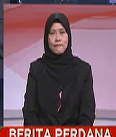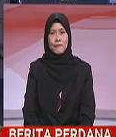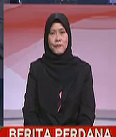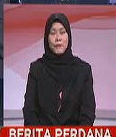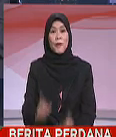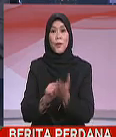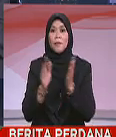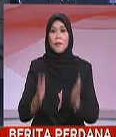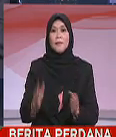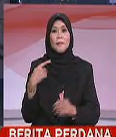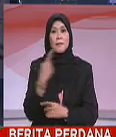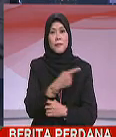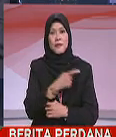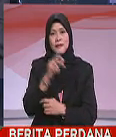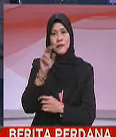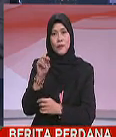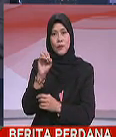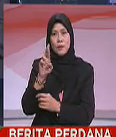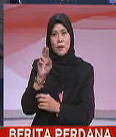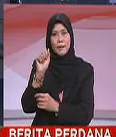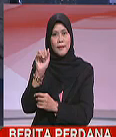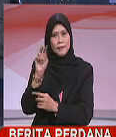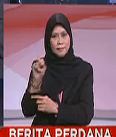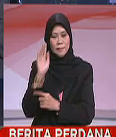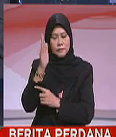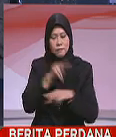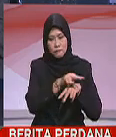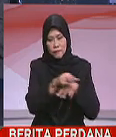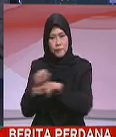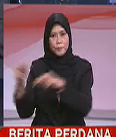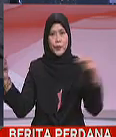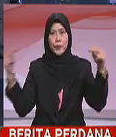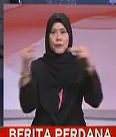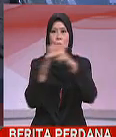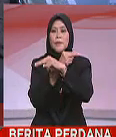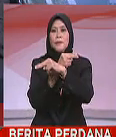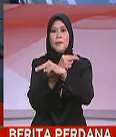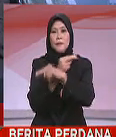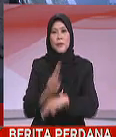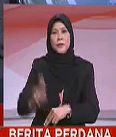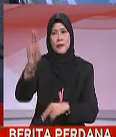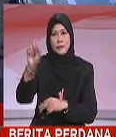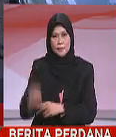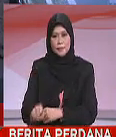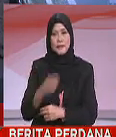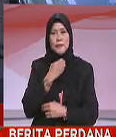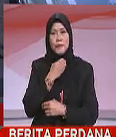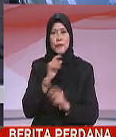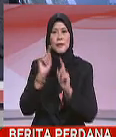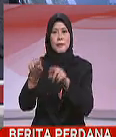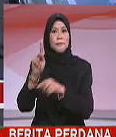Saudara wartawan kami Nur Ain Abu Bakar turut meninjau keadaan trafik di Lebuh Raya Utara Selatan dari Ipoh menghala ke Ibu